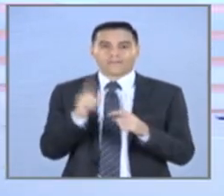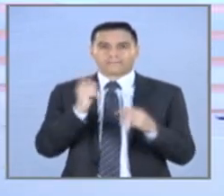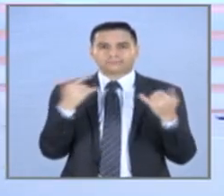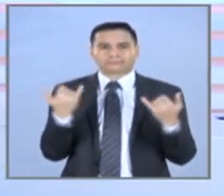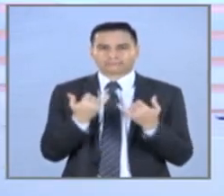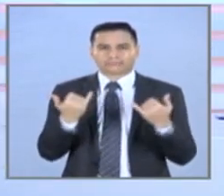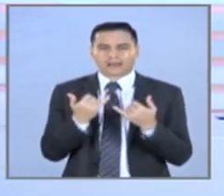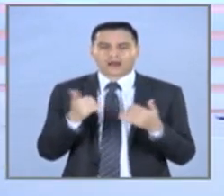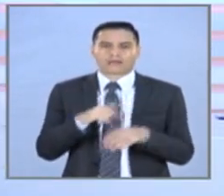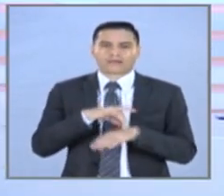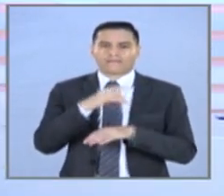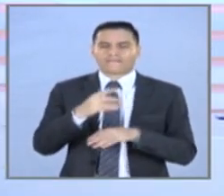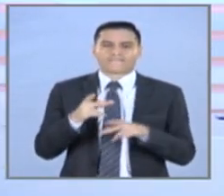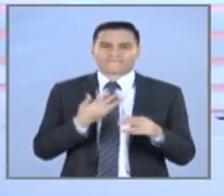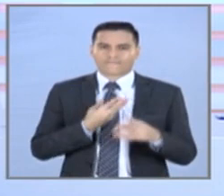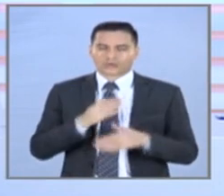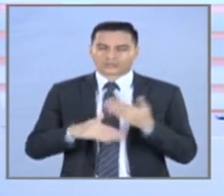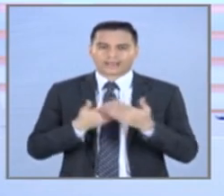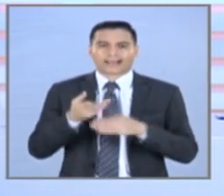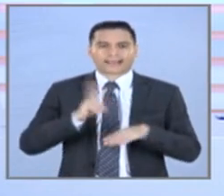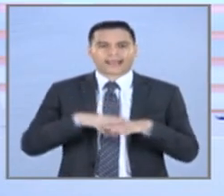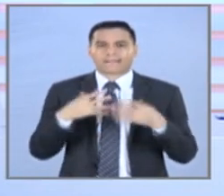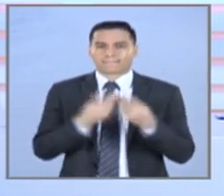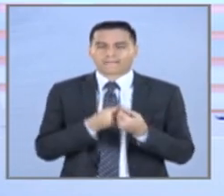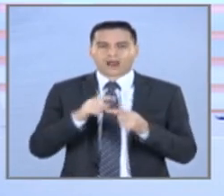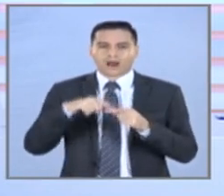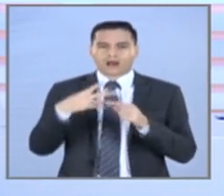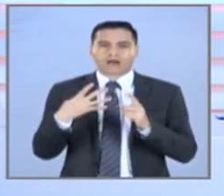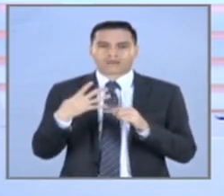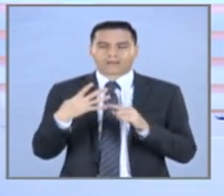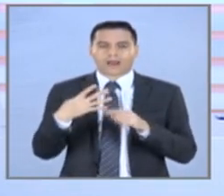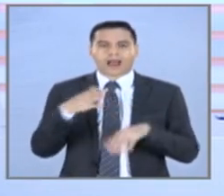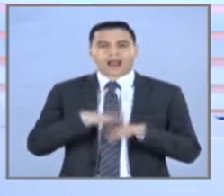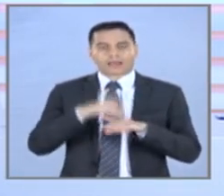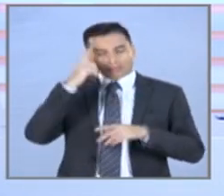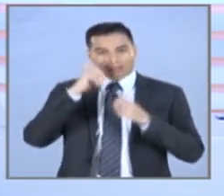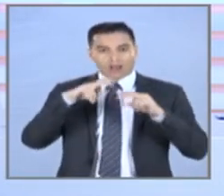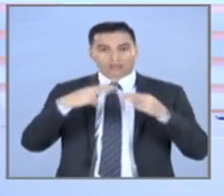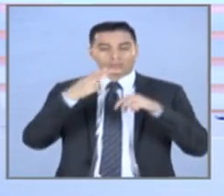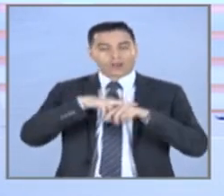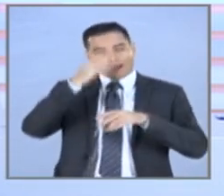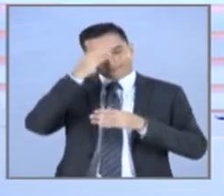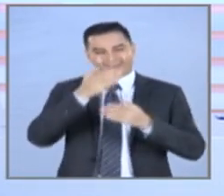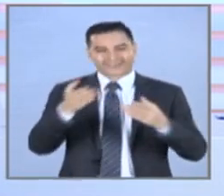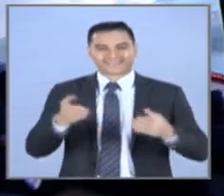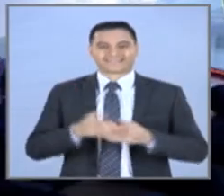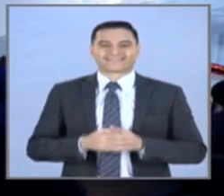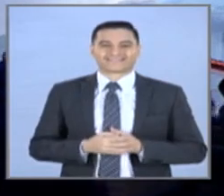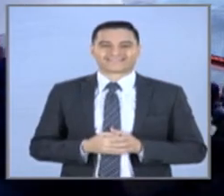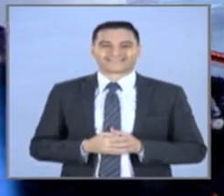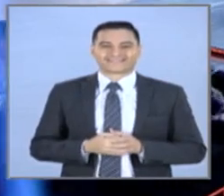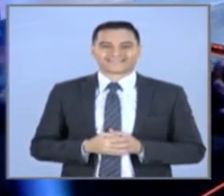مش سهلة. هنخرج فاصل وهنرجع مرة تانية مع الفقرة الرابعة، فقرة تحت الضغط والعباقرة.